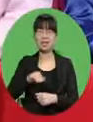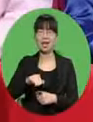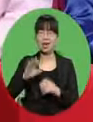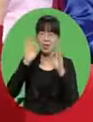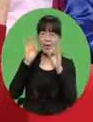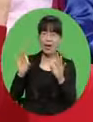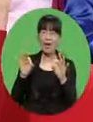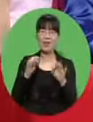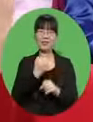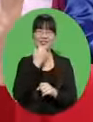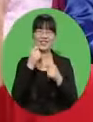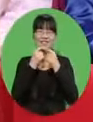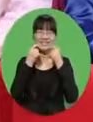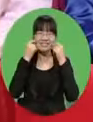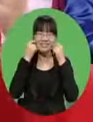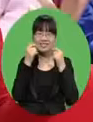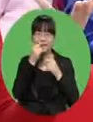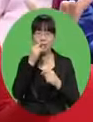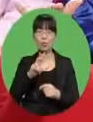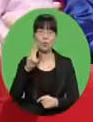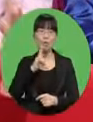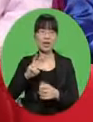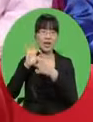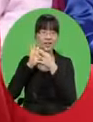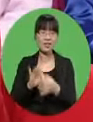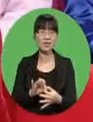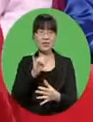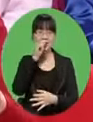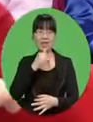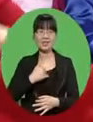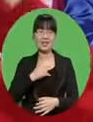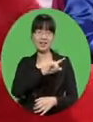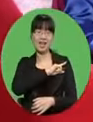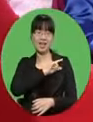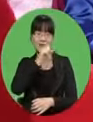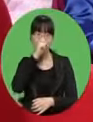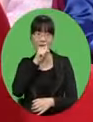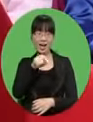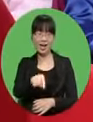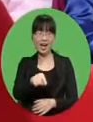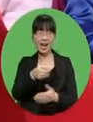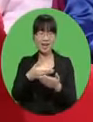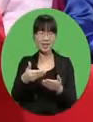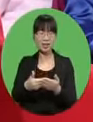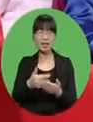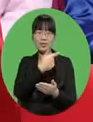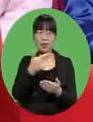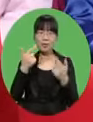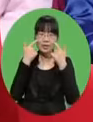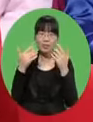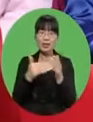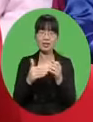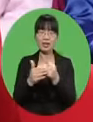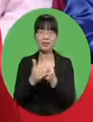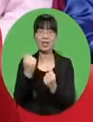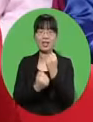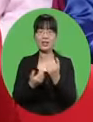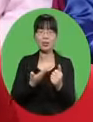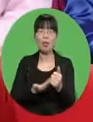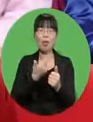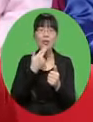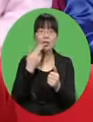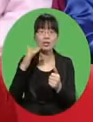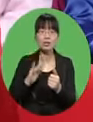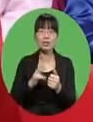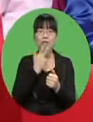보면 웃음이 가득 찼잖아요. 맞아요. 그리고 노래가 끊이질 않아요. 네네. 제가 제일 좋아하는 게 그림이 너무 선명해서 해석을 안 해줘도 될